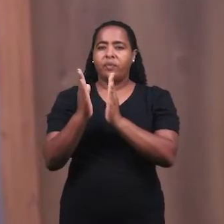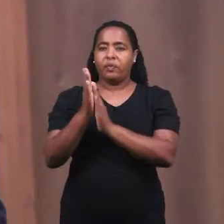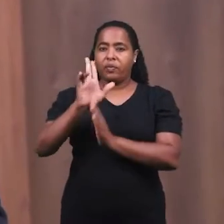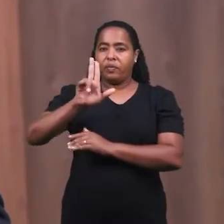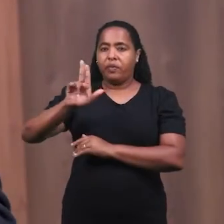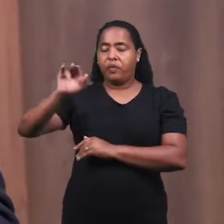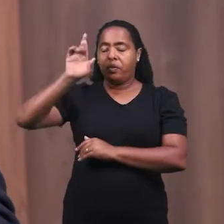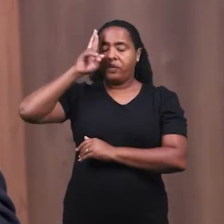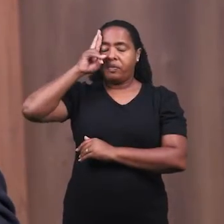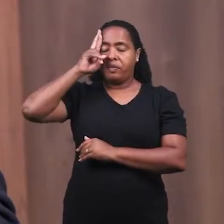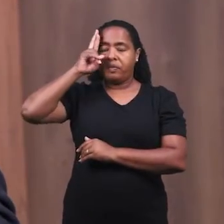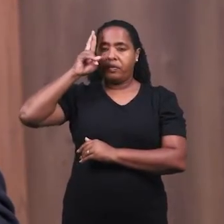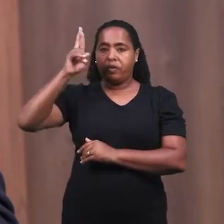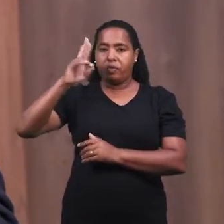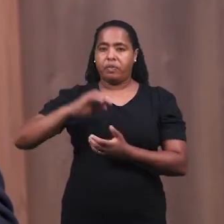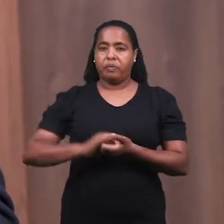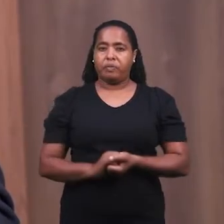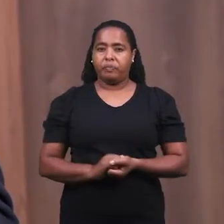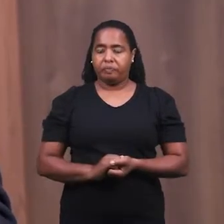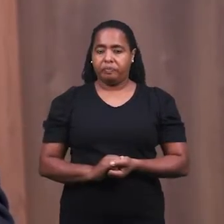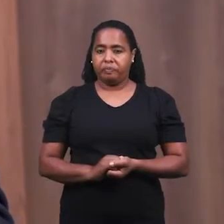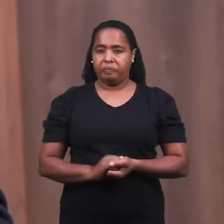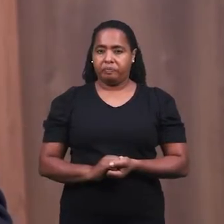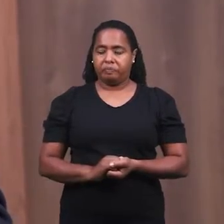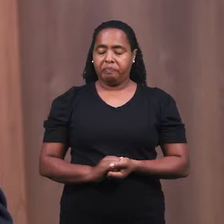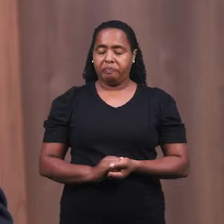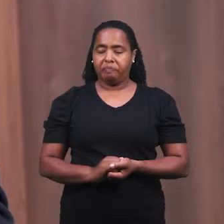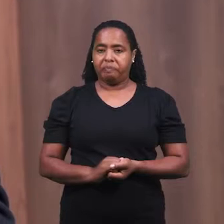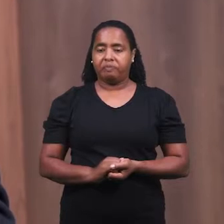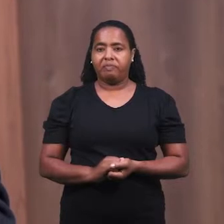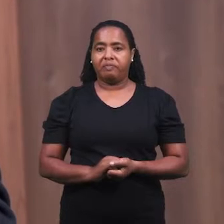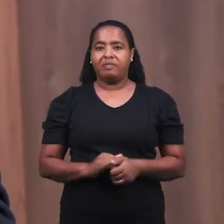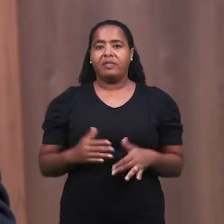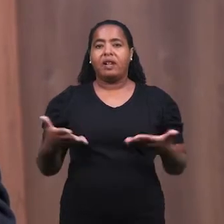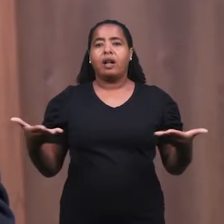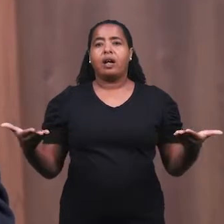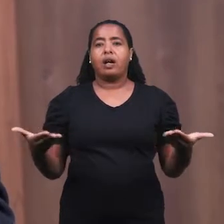Да будет прославлено имя Господа.